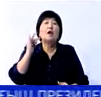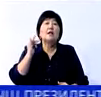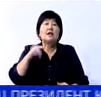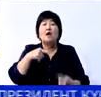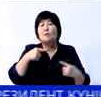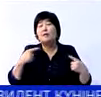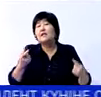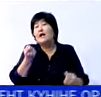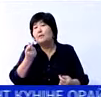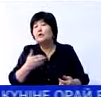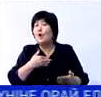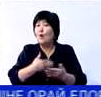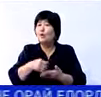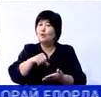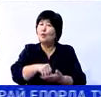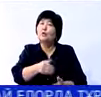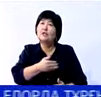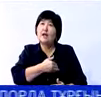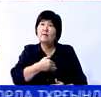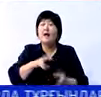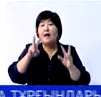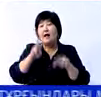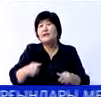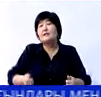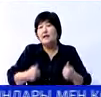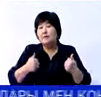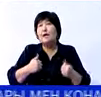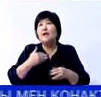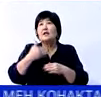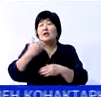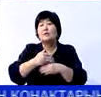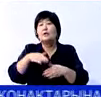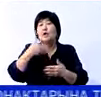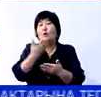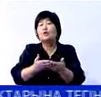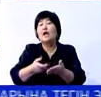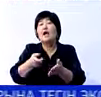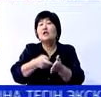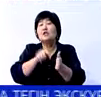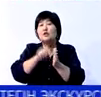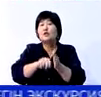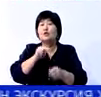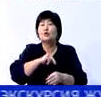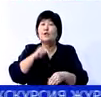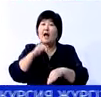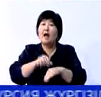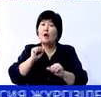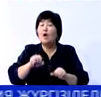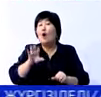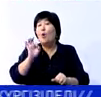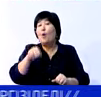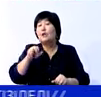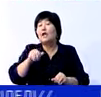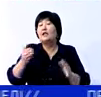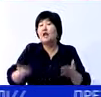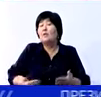бір тамшы болсын үлесімді қоссам, дейді. Ізденімпаздығын кеш барысында ұсынған зерттеу жұмысынан аңғаруға болады. Ордалы